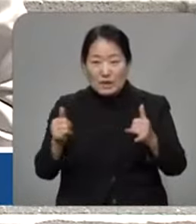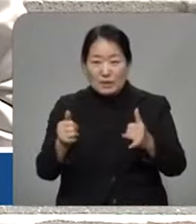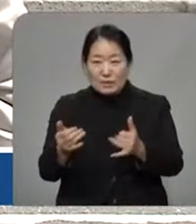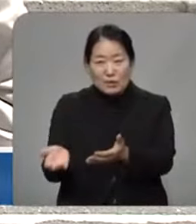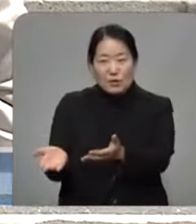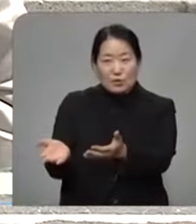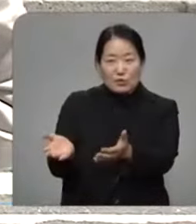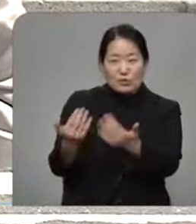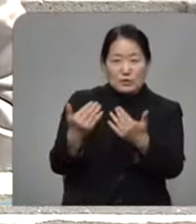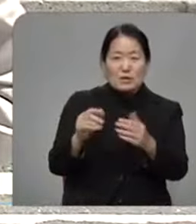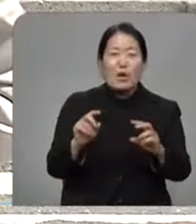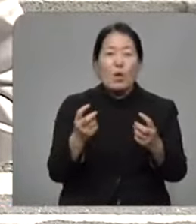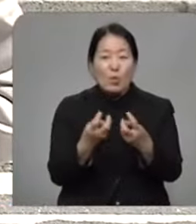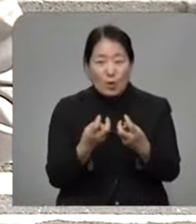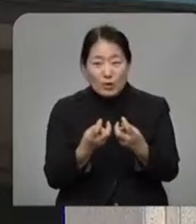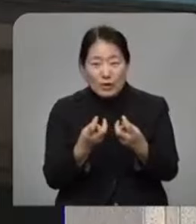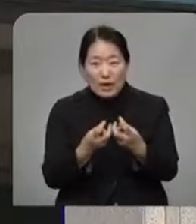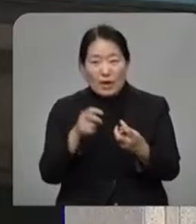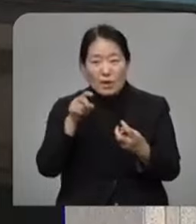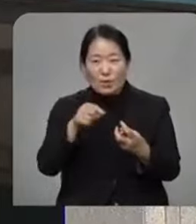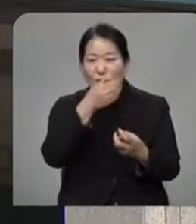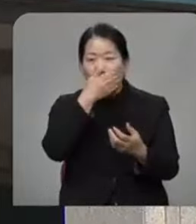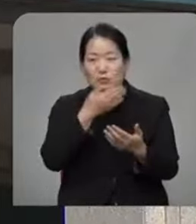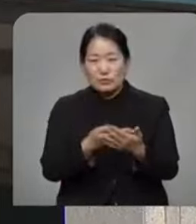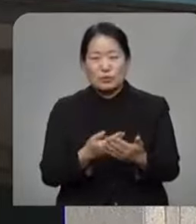유치할 수 있냐가 될 전입니다